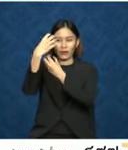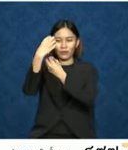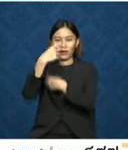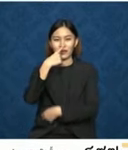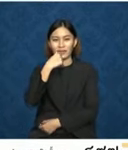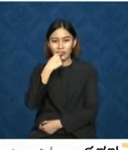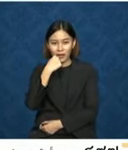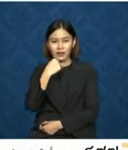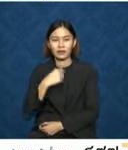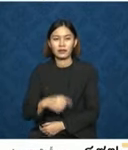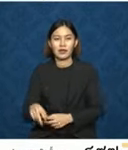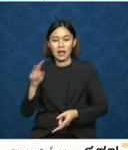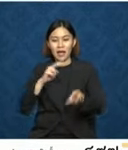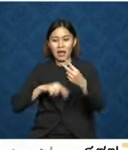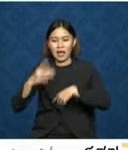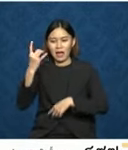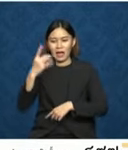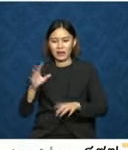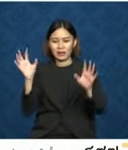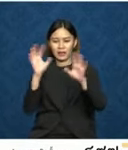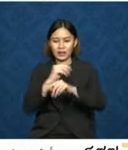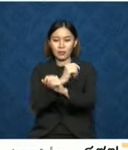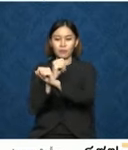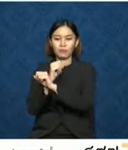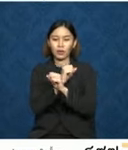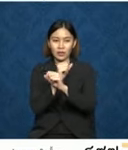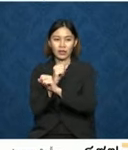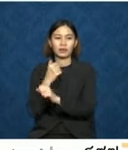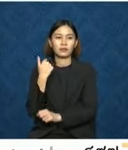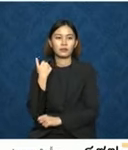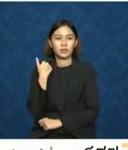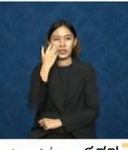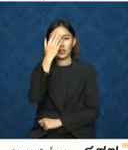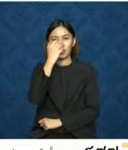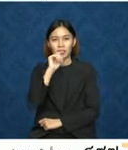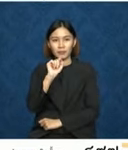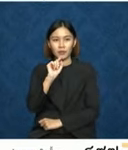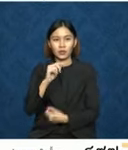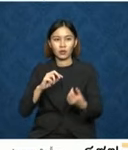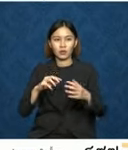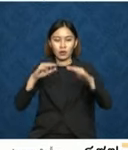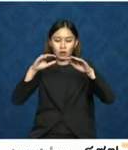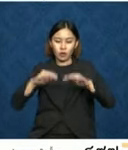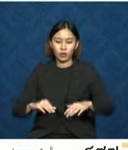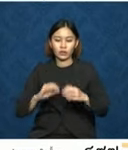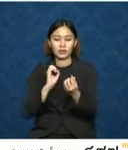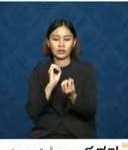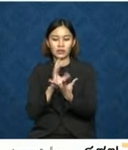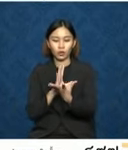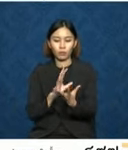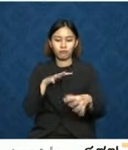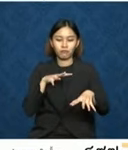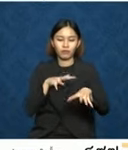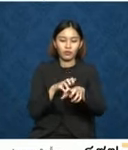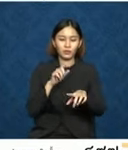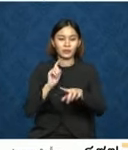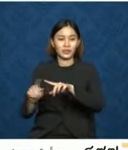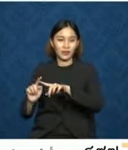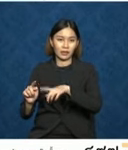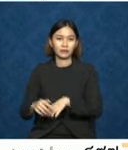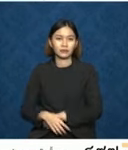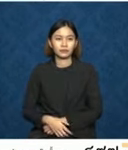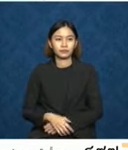หรือหาอะไรก็ได้เป็นเกาะกลางเป็นอะไรก็ได้นะครับที่เป็นการลดความเสี่ยงในการเกิดอุบัติเหตุ